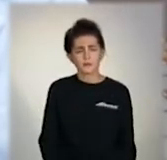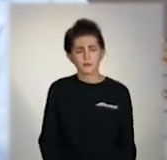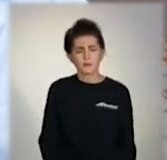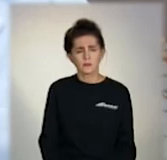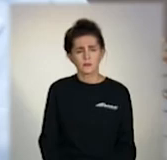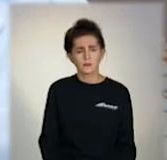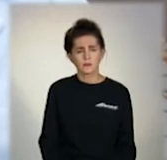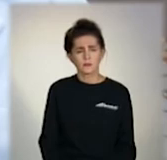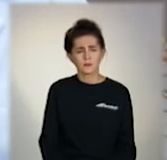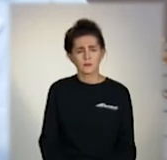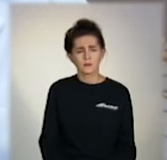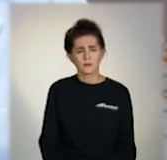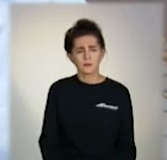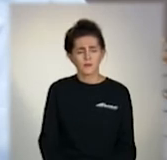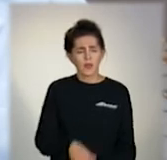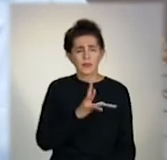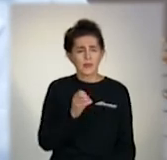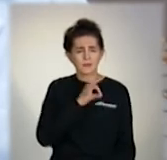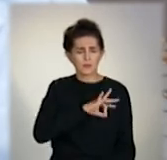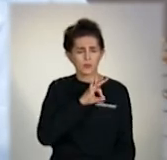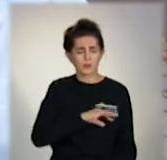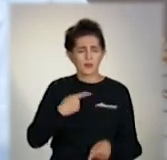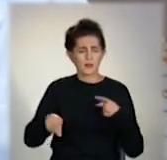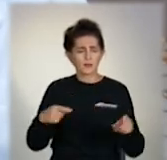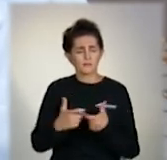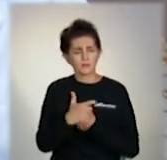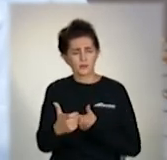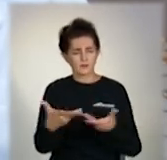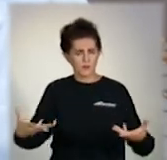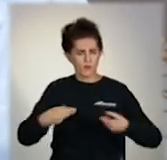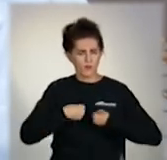не користування різними гаджетами, що підвищує